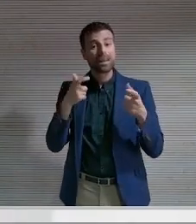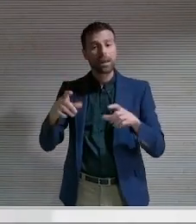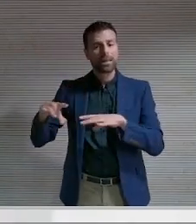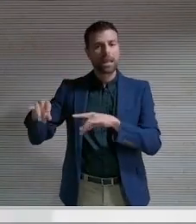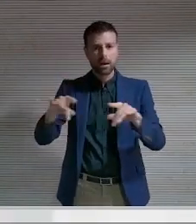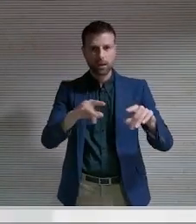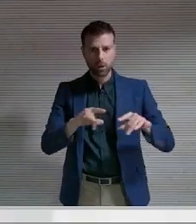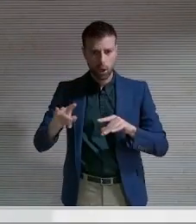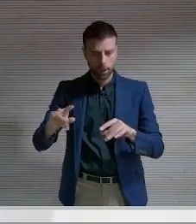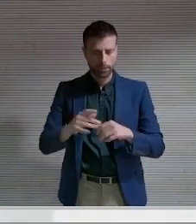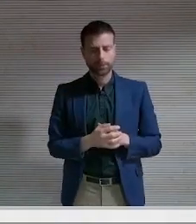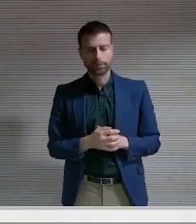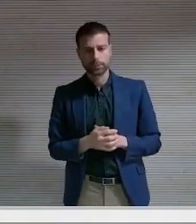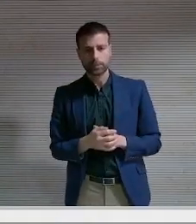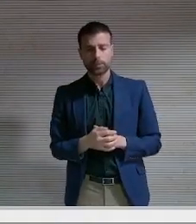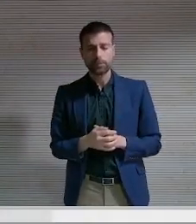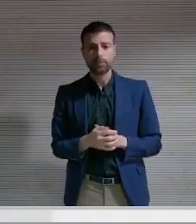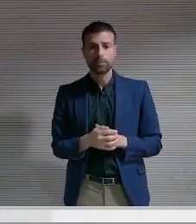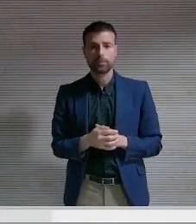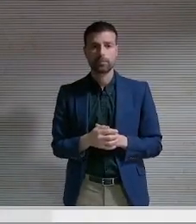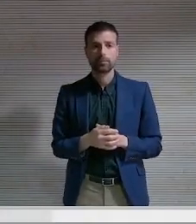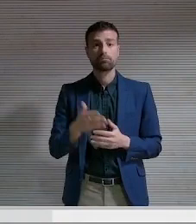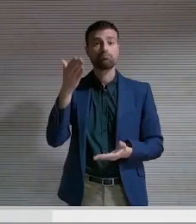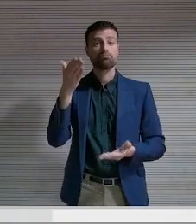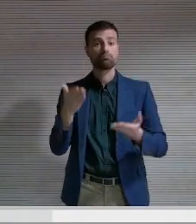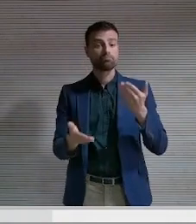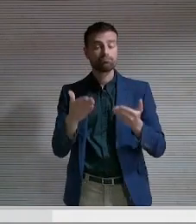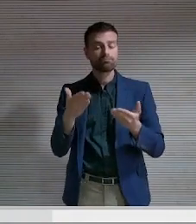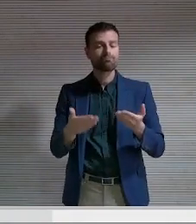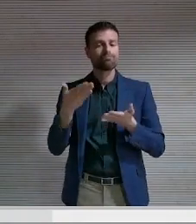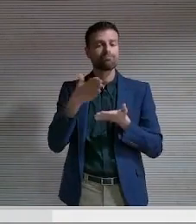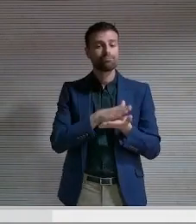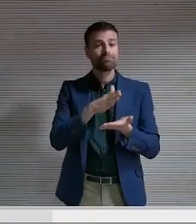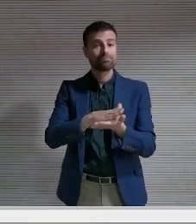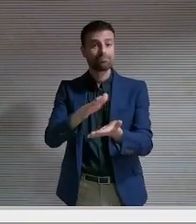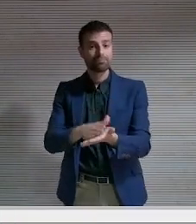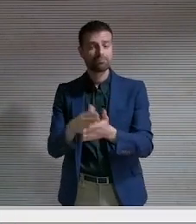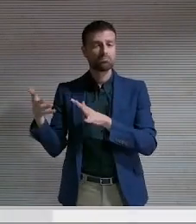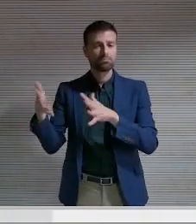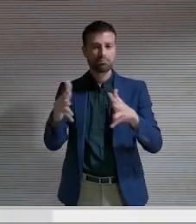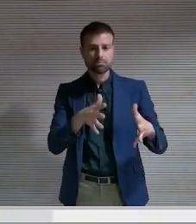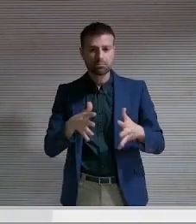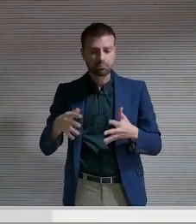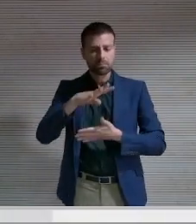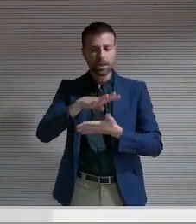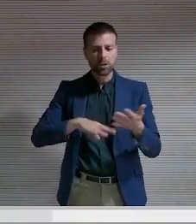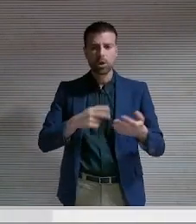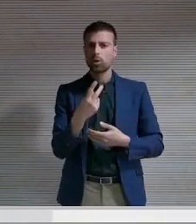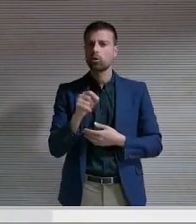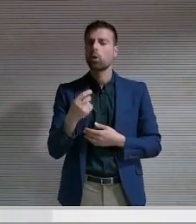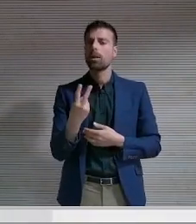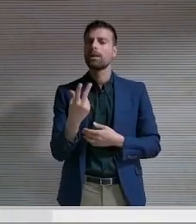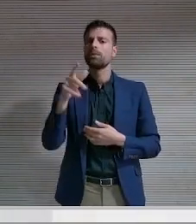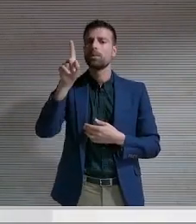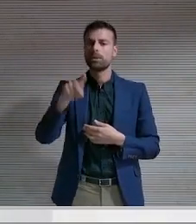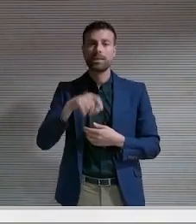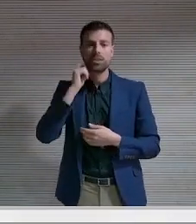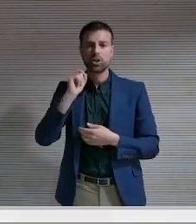territori, a la valoració intermensual relativa, Barcelona un 2,3% menys,